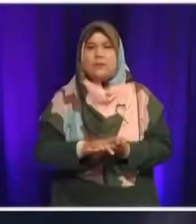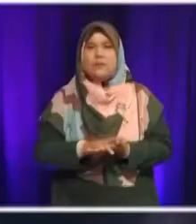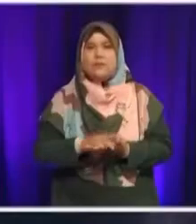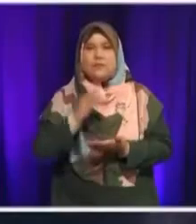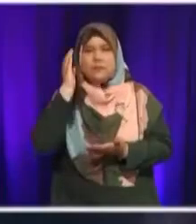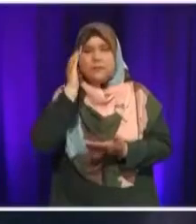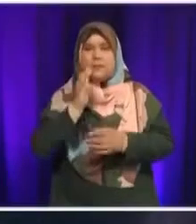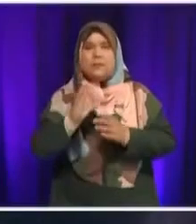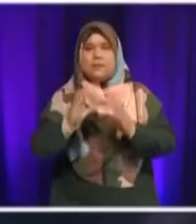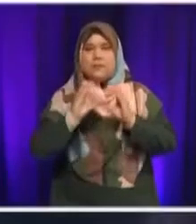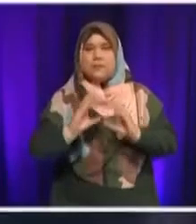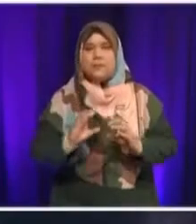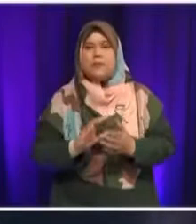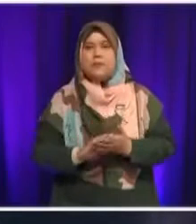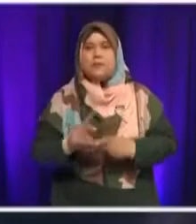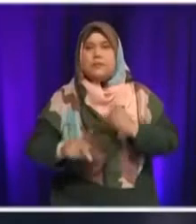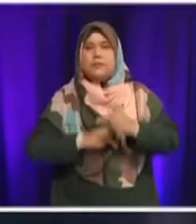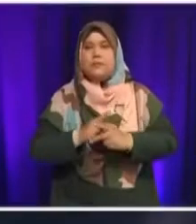proses coklat betul